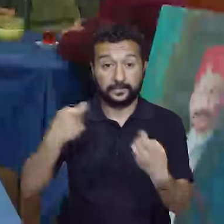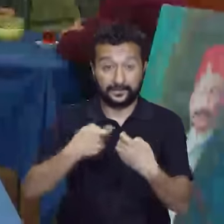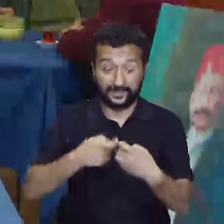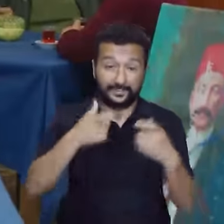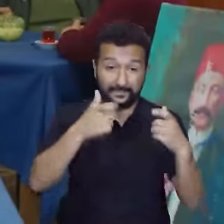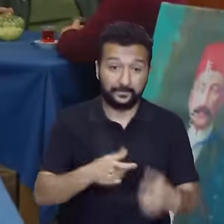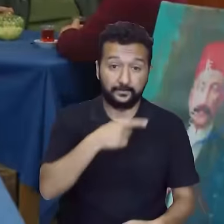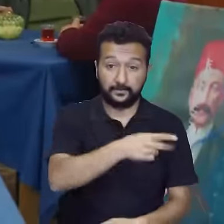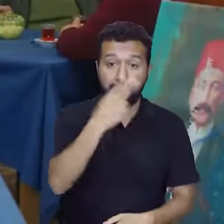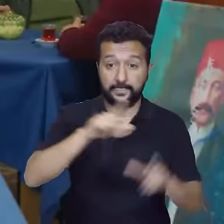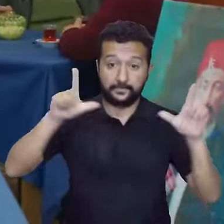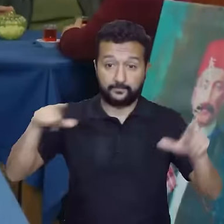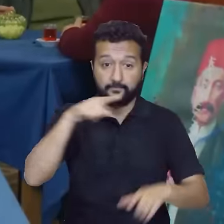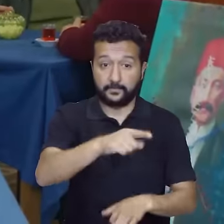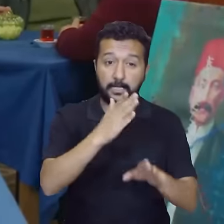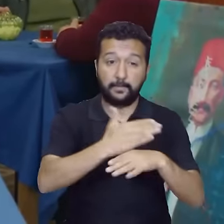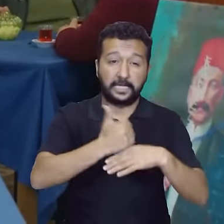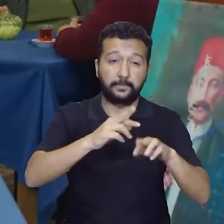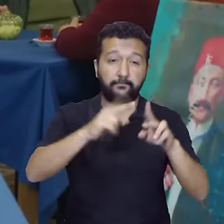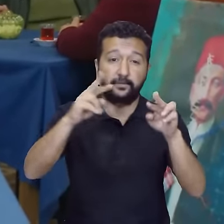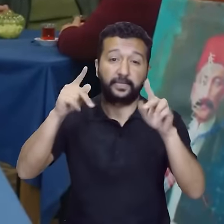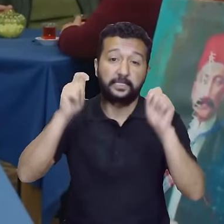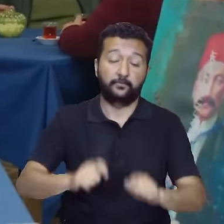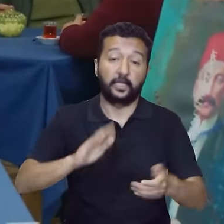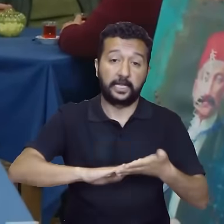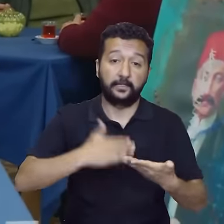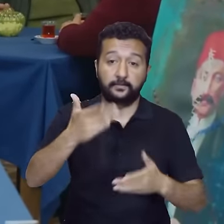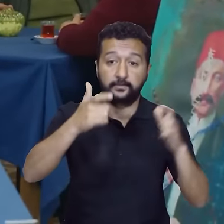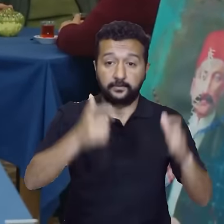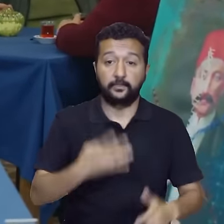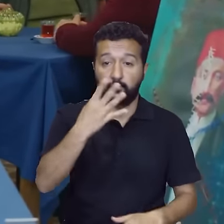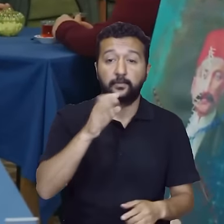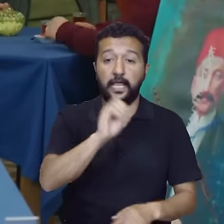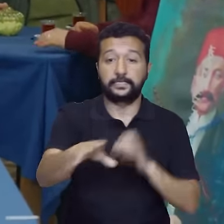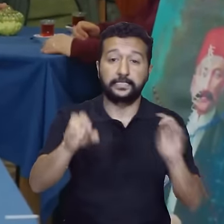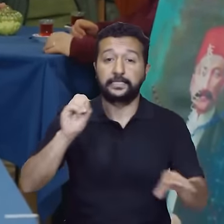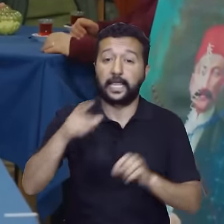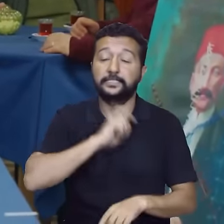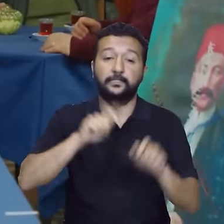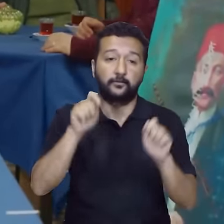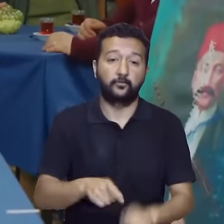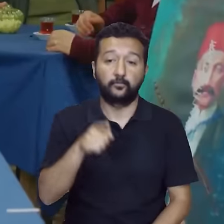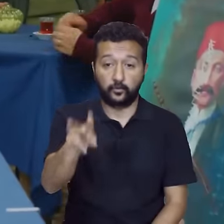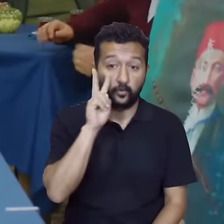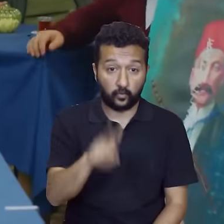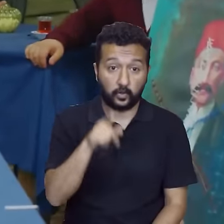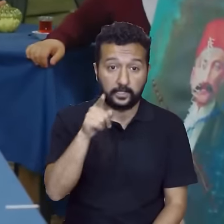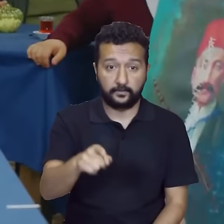tarafından tablo paramparça ediliyor arkadaşlar. Cephede dört bir yana savruluyor. Bunu